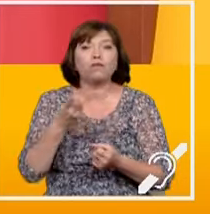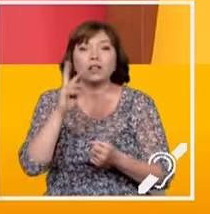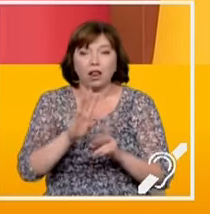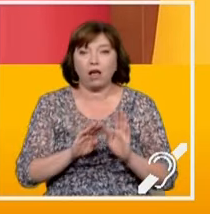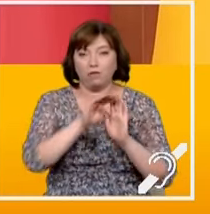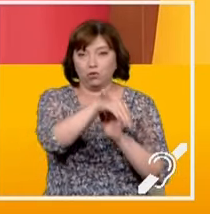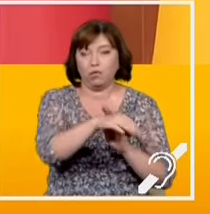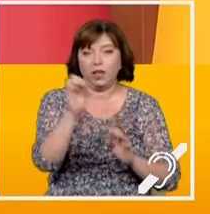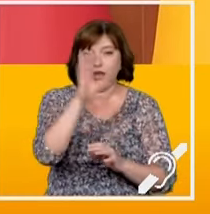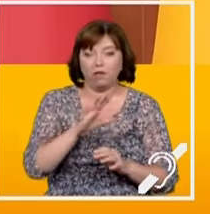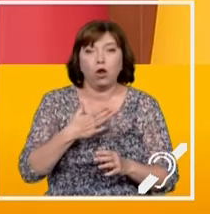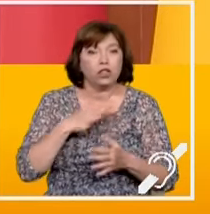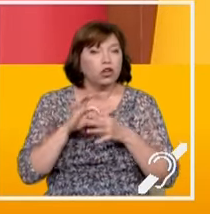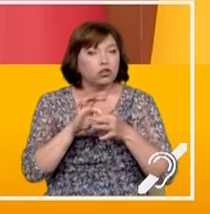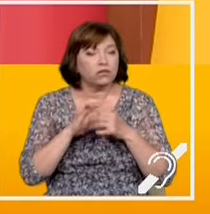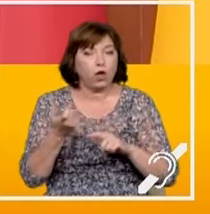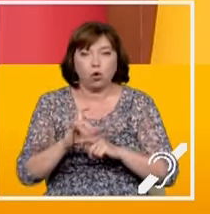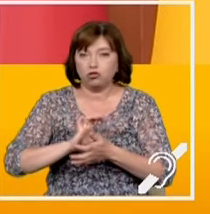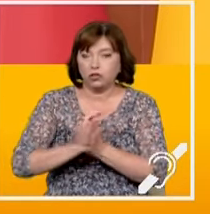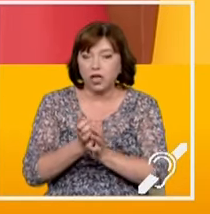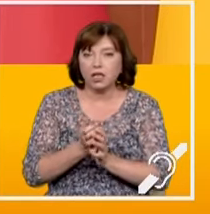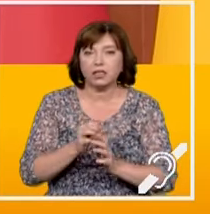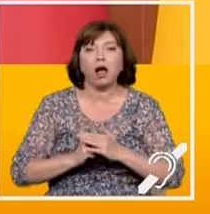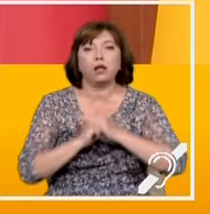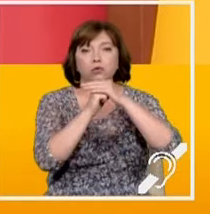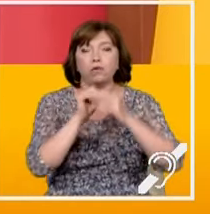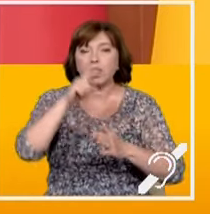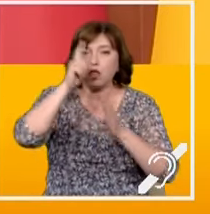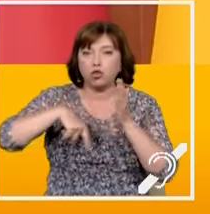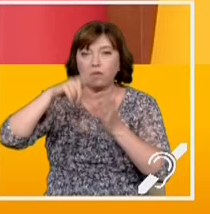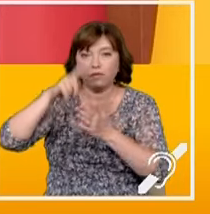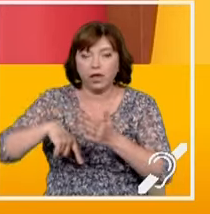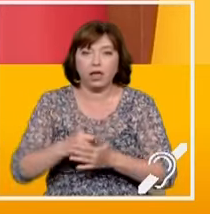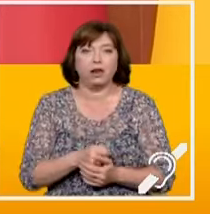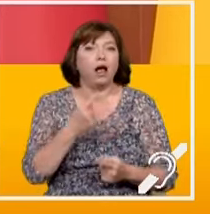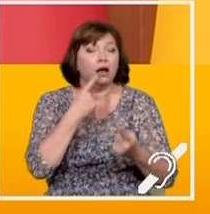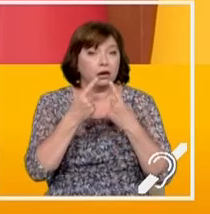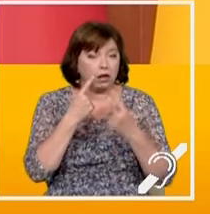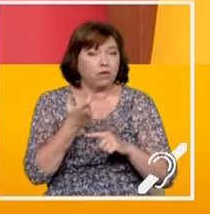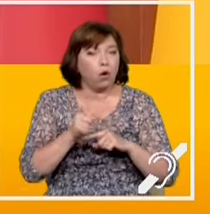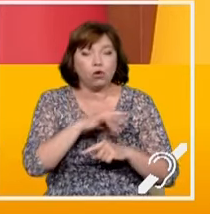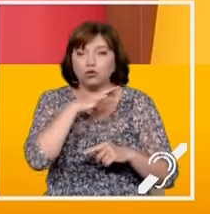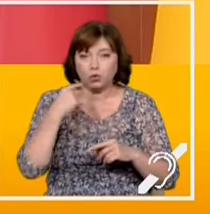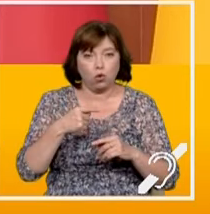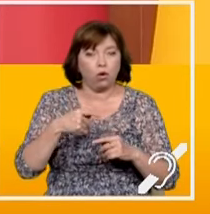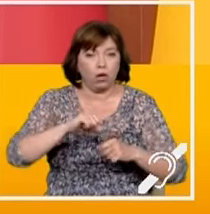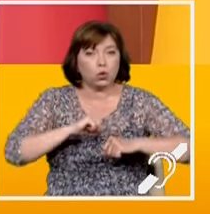europeană. Relațiile noastre sunt strânse, sunt bazate pe încredere. Discutăm mult între noi